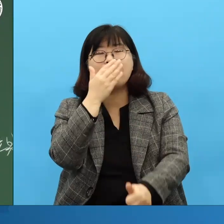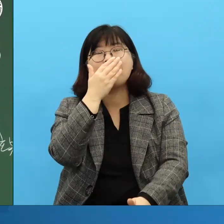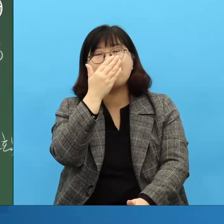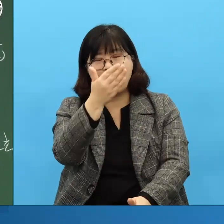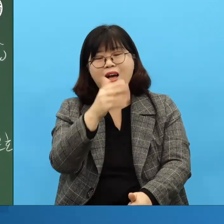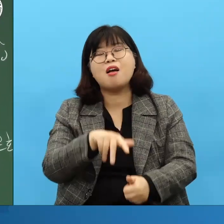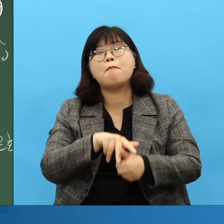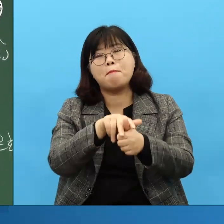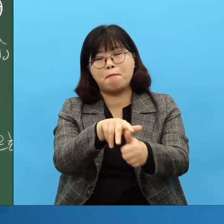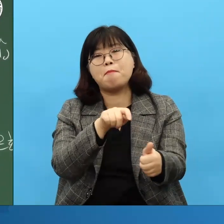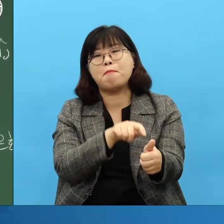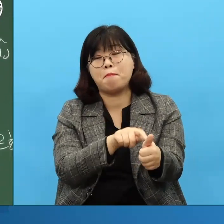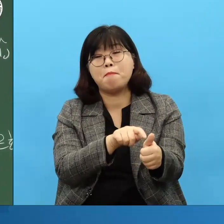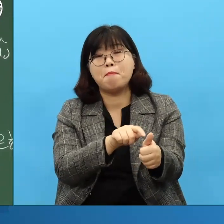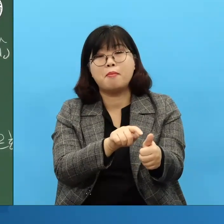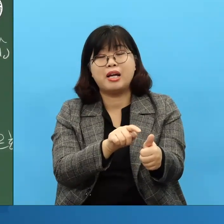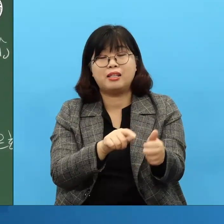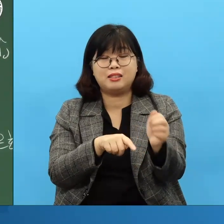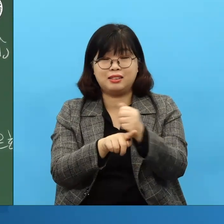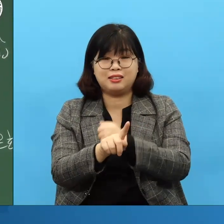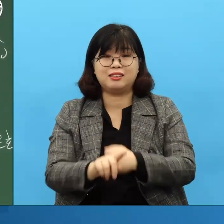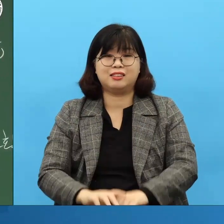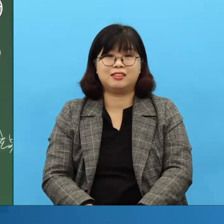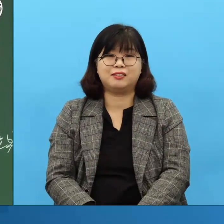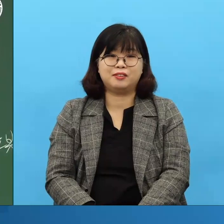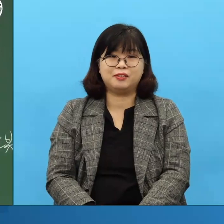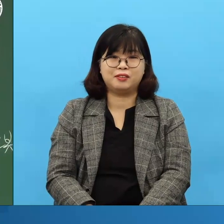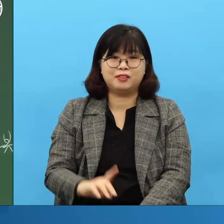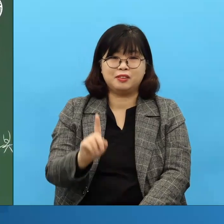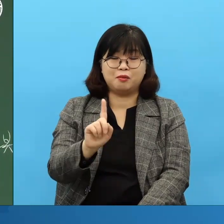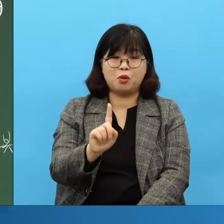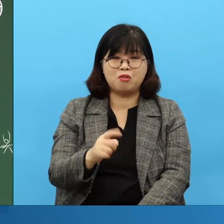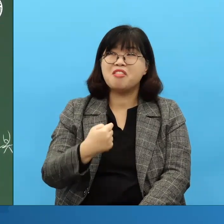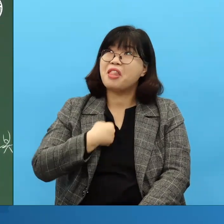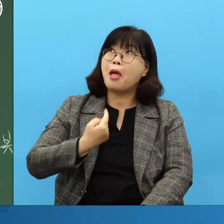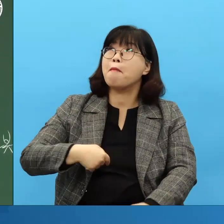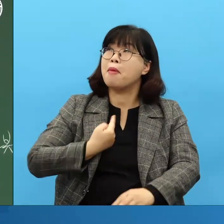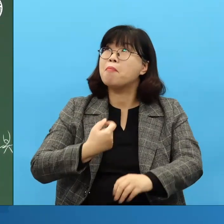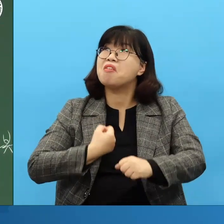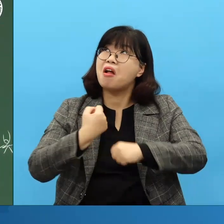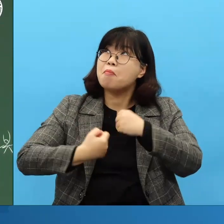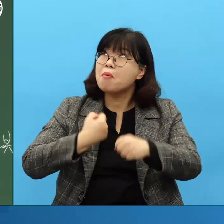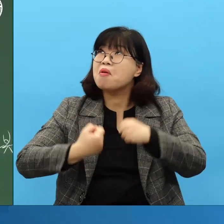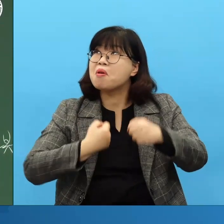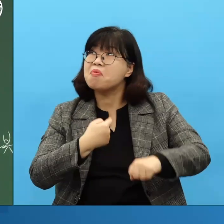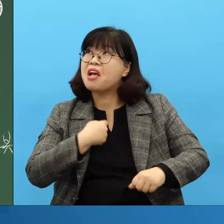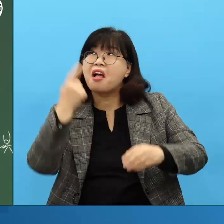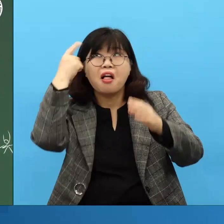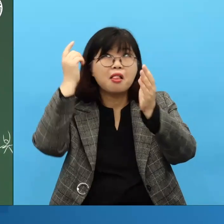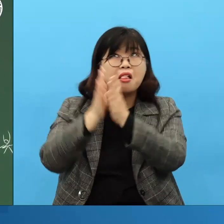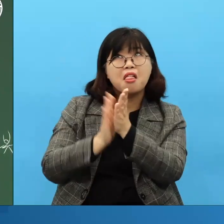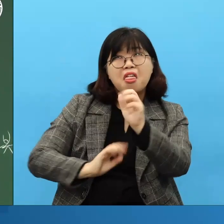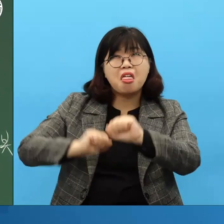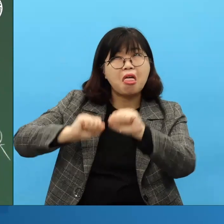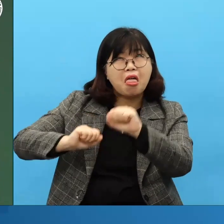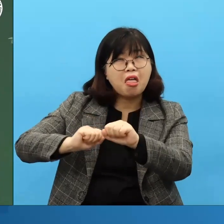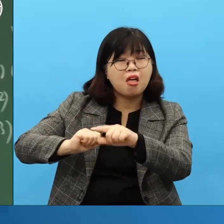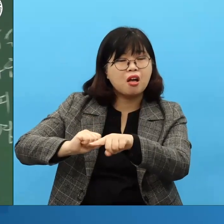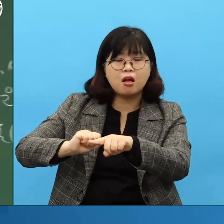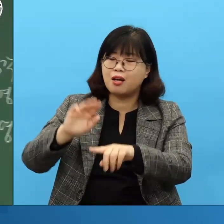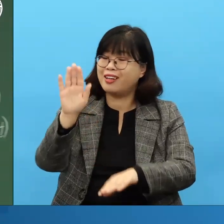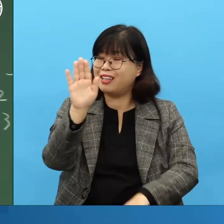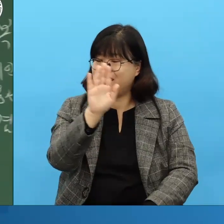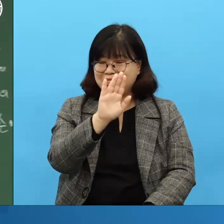거지 겸손이 아니에요. We think if we lower our eyelids and we have drooping shoulders and that's humility. No, that's not humility at all. 가장